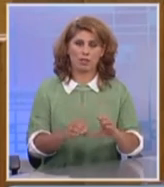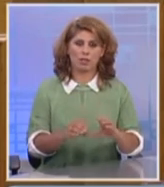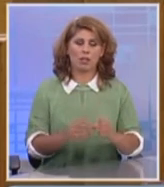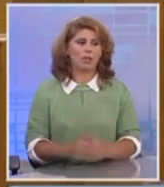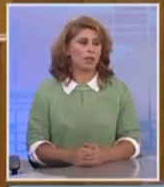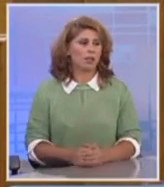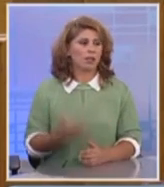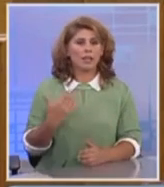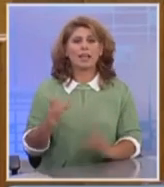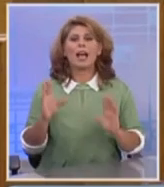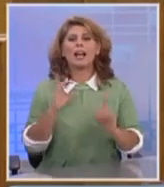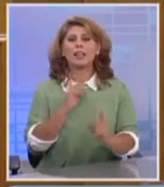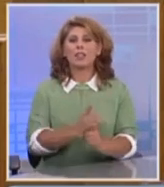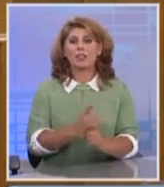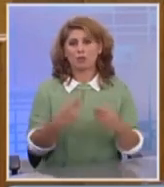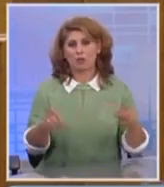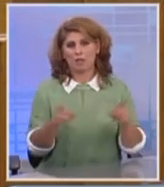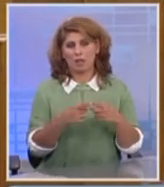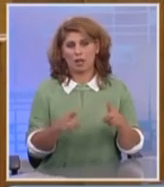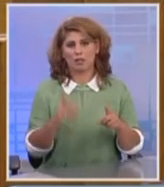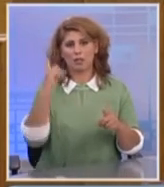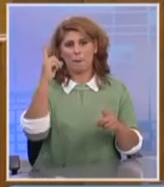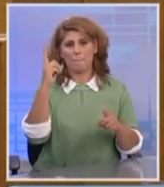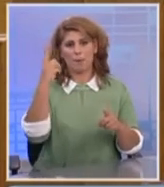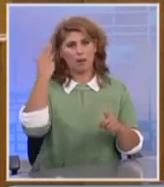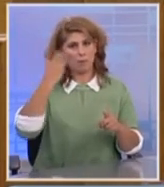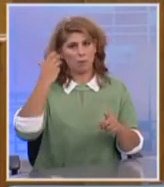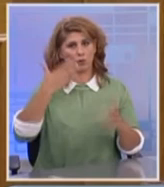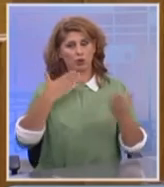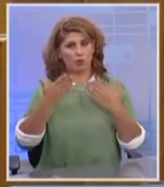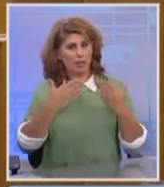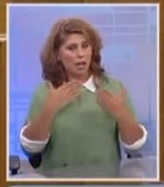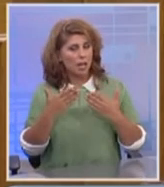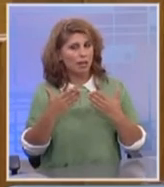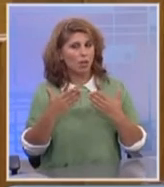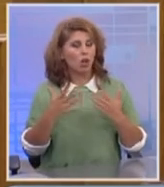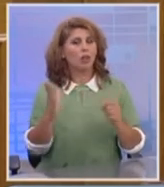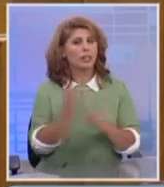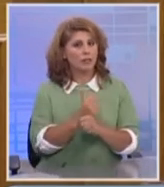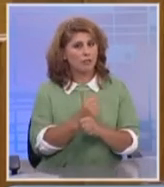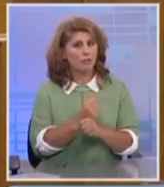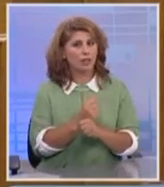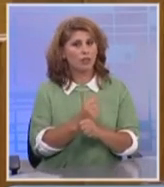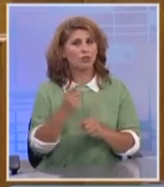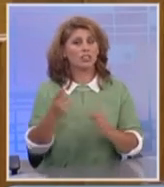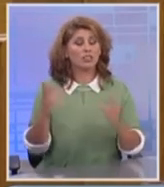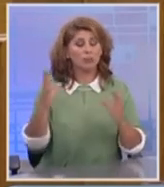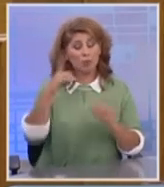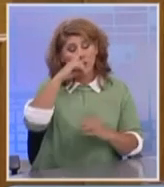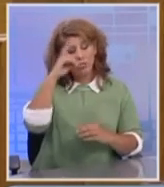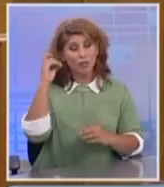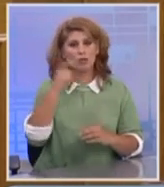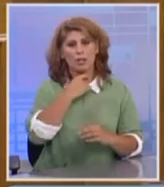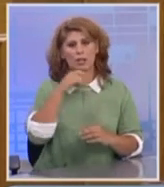βάζετε ανειδίκευτους δασκάλους με ένα μόνο επιμορφωτικό σεμινάριο να ανταποκριθούν σε σύνθετες